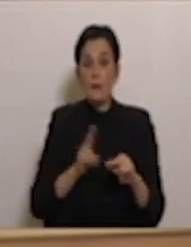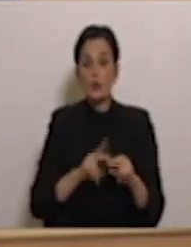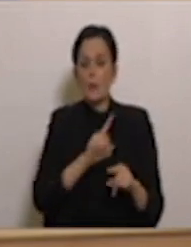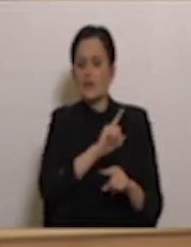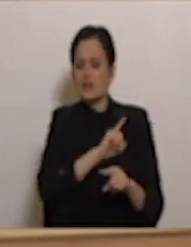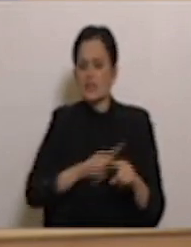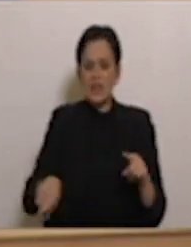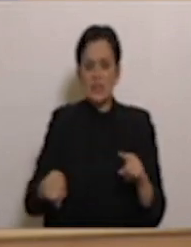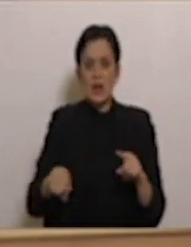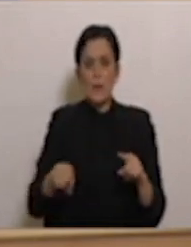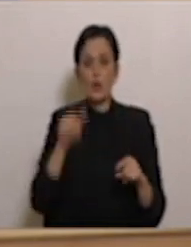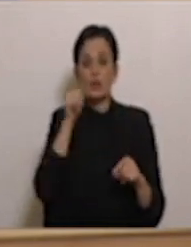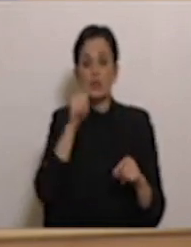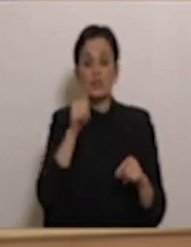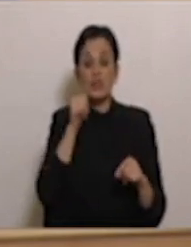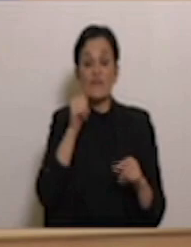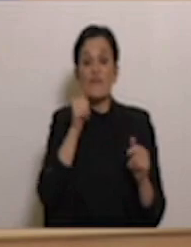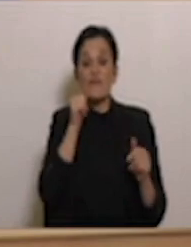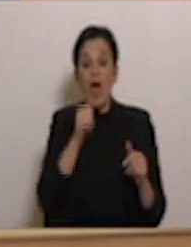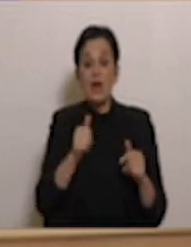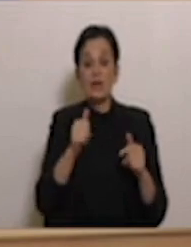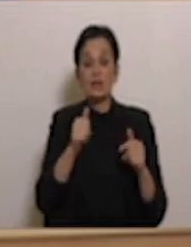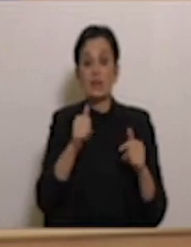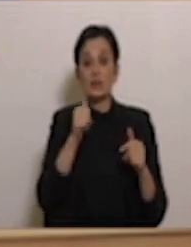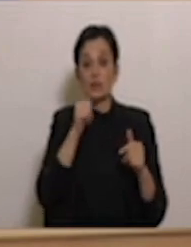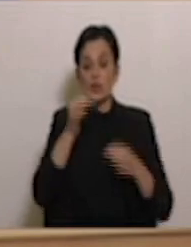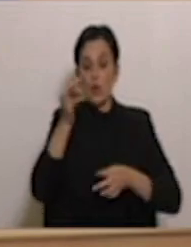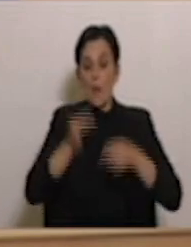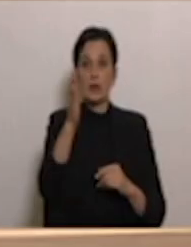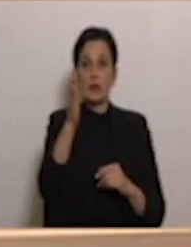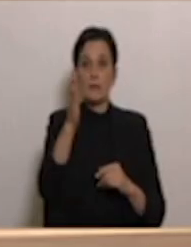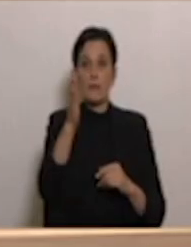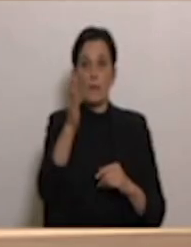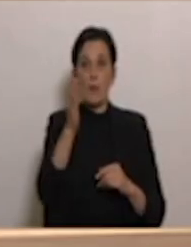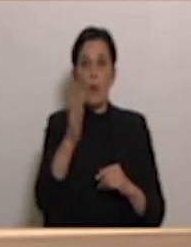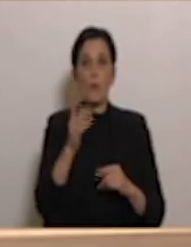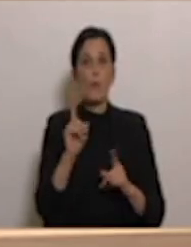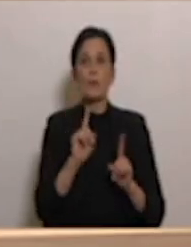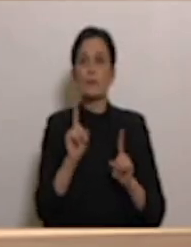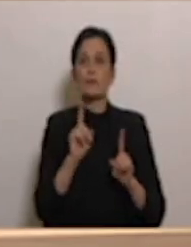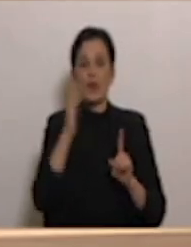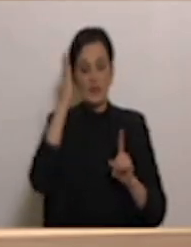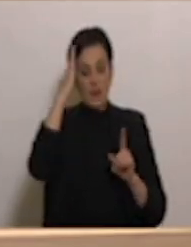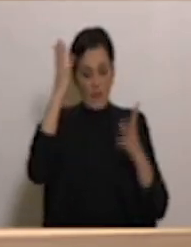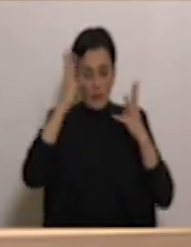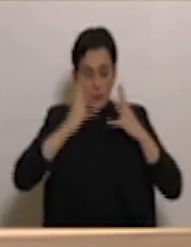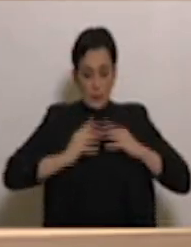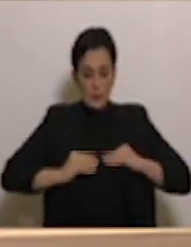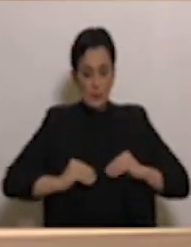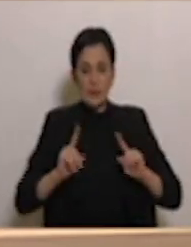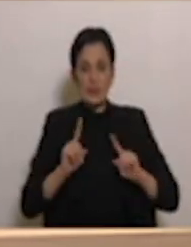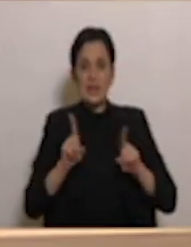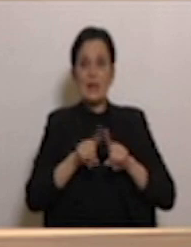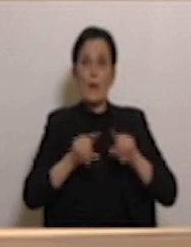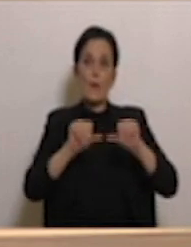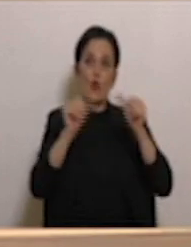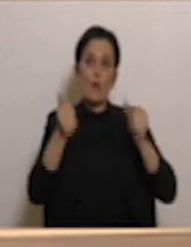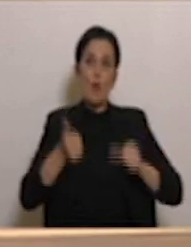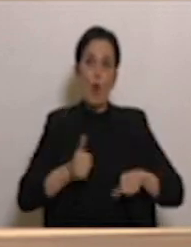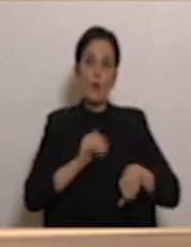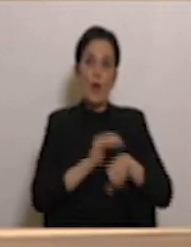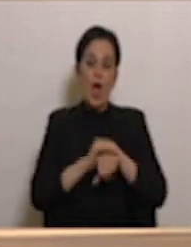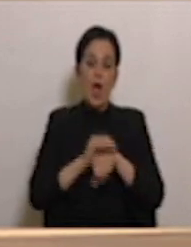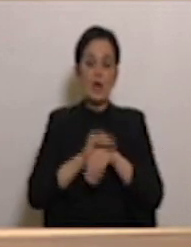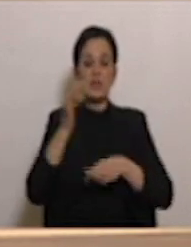გადადეთ ხვალინდელი მოსამართლების არჩევა. ნუ დაიმშვიდებთ თავს, ინფორმალური არგუმენტით, რომ